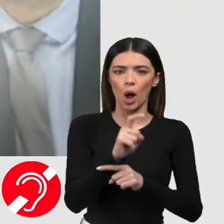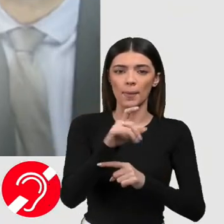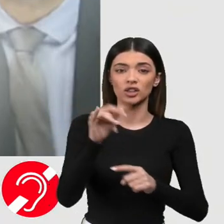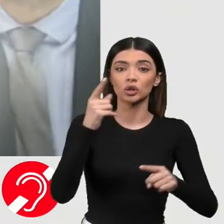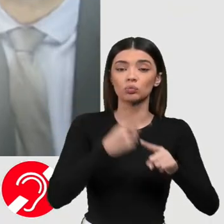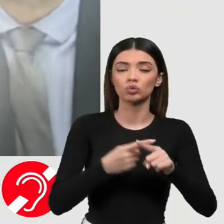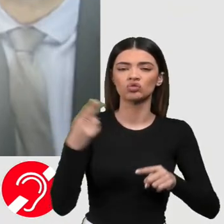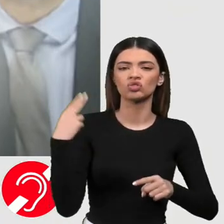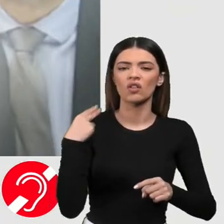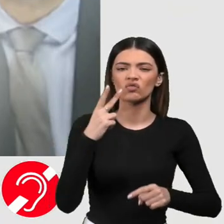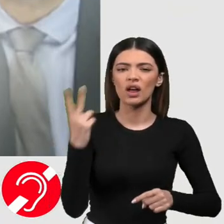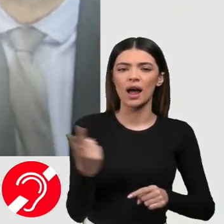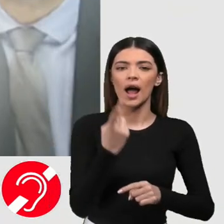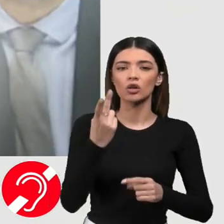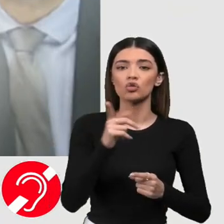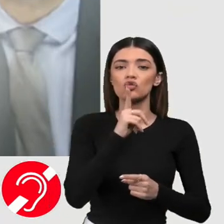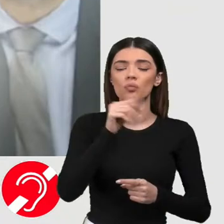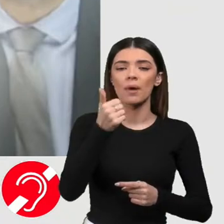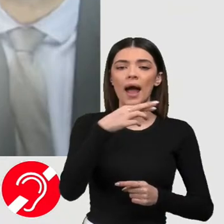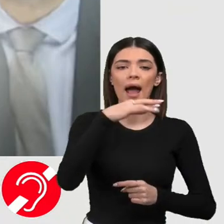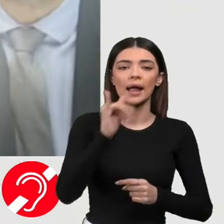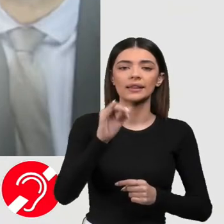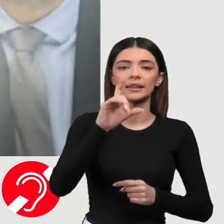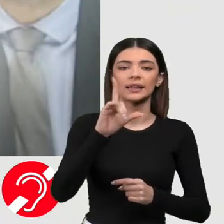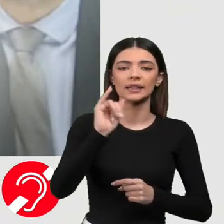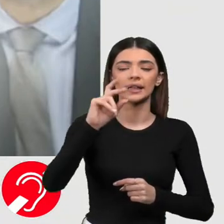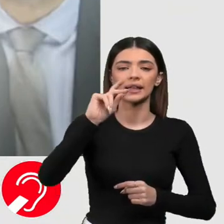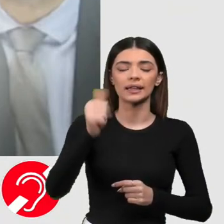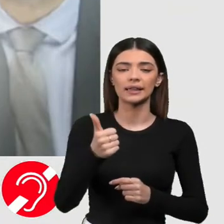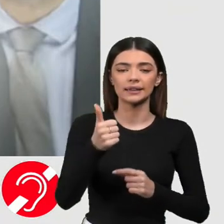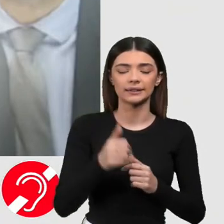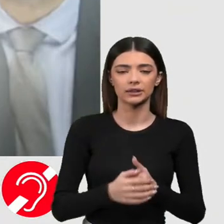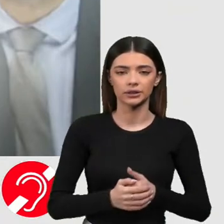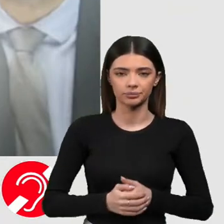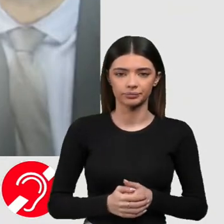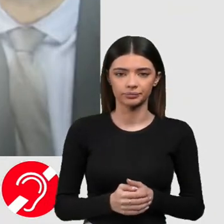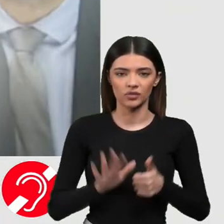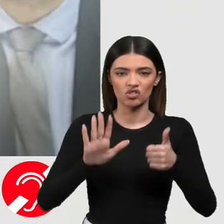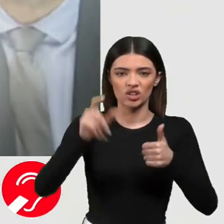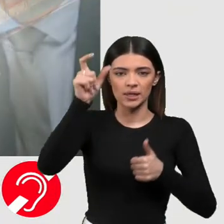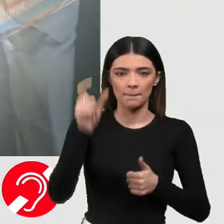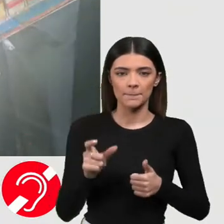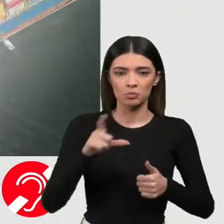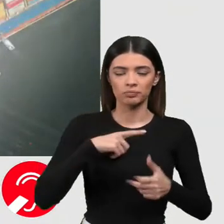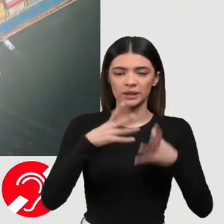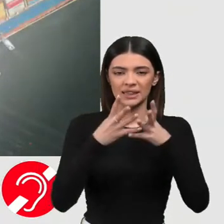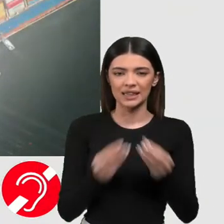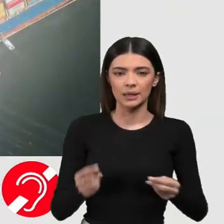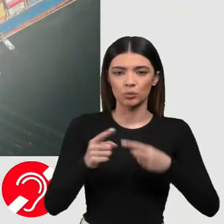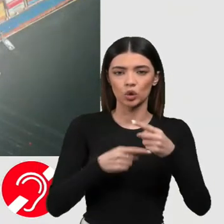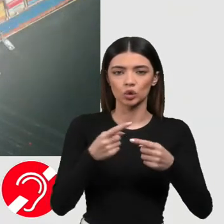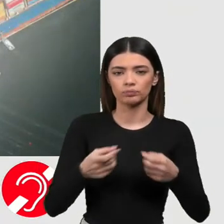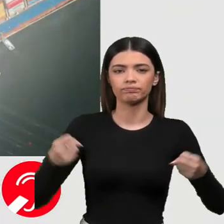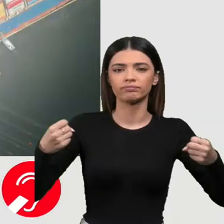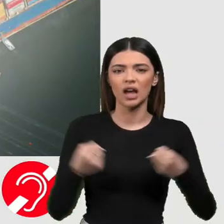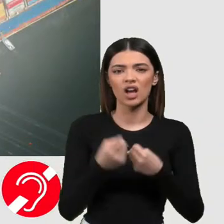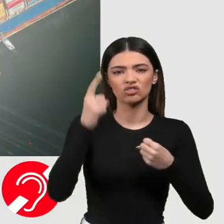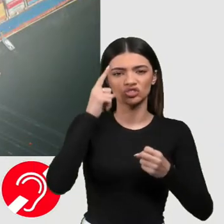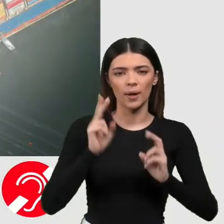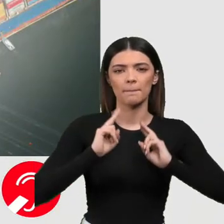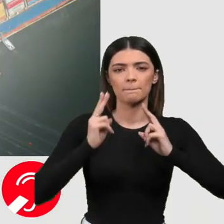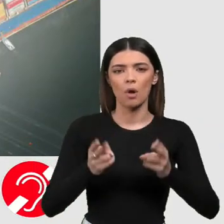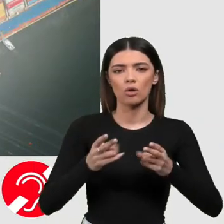inclusiv al directorului executiv, precum și al directorilor adjuncți, printre care și Andrei Lință. 6 persoane sunt dispărute